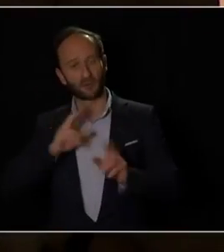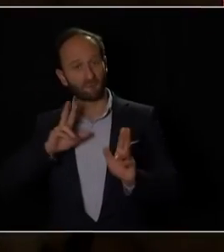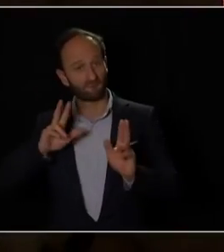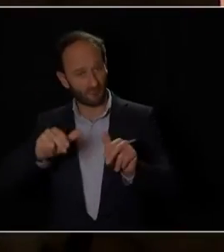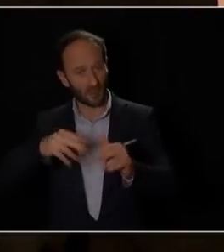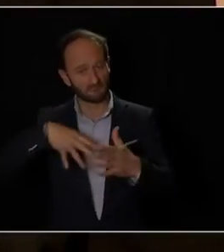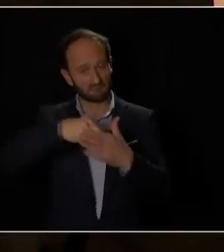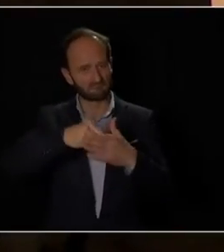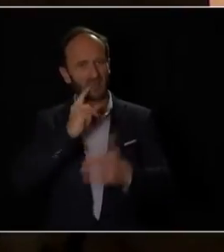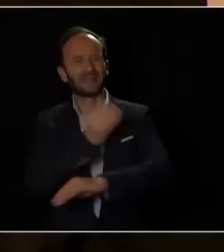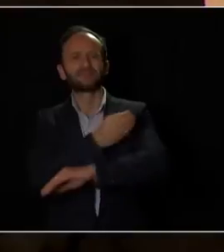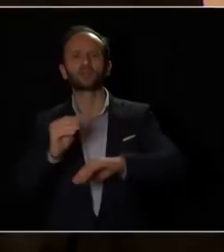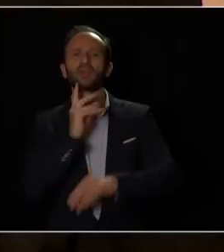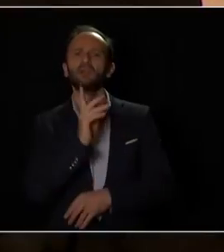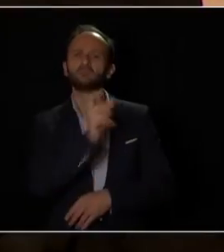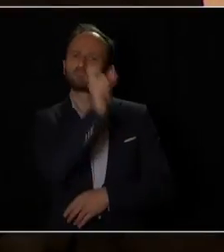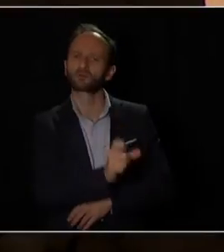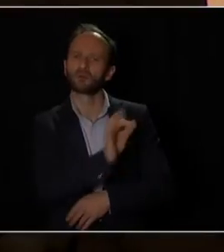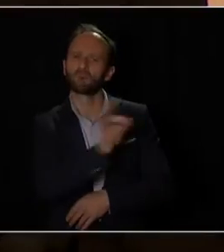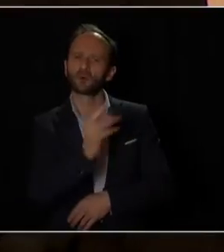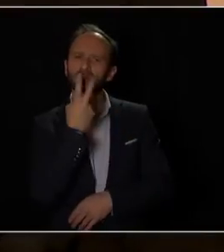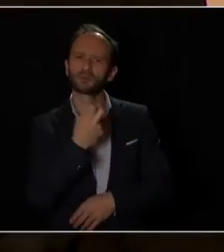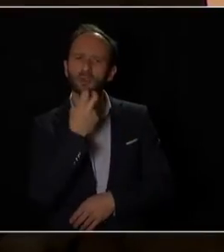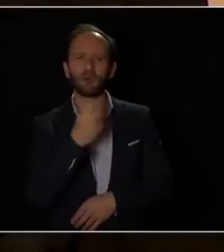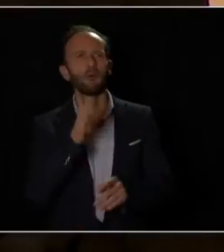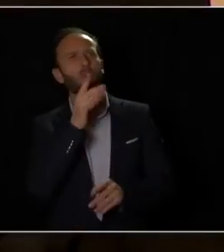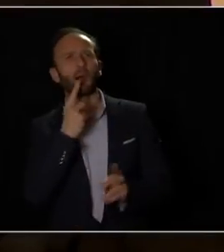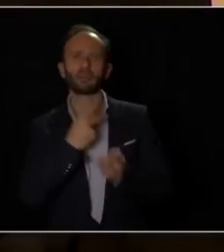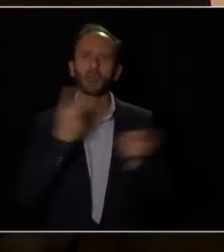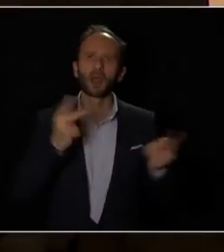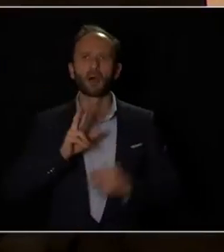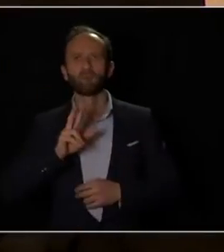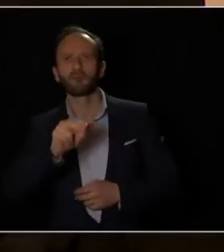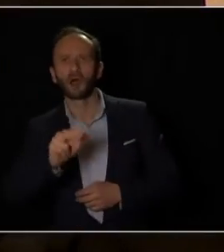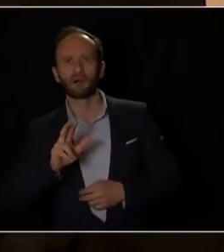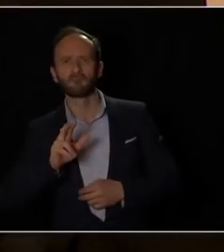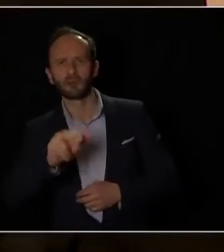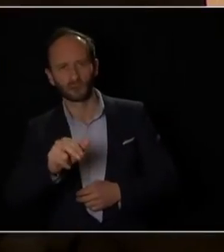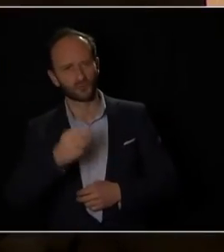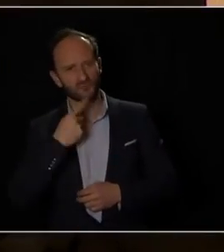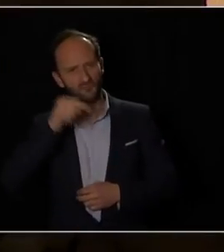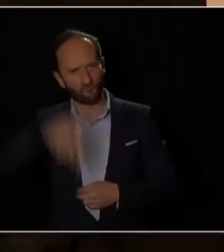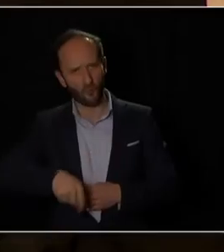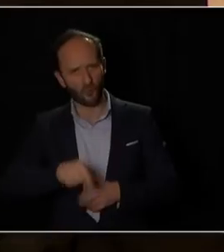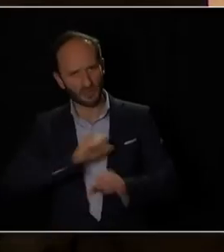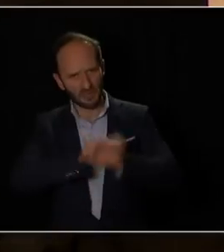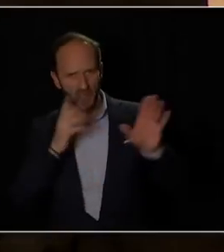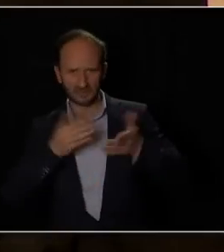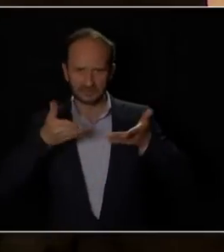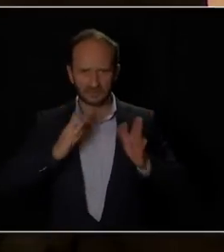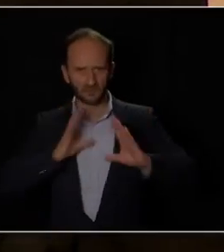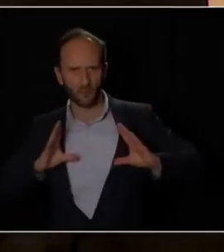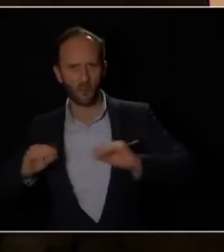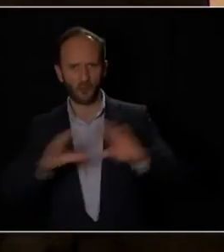des Françaises et des Français ne peut se contenter de déclarations d'intention. Elle exige du concret et c'est ce qui